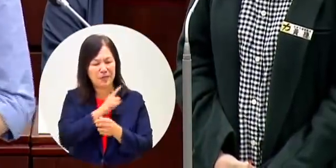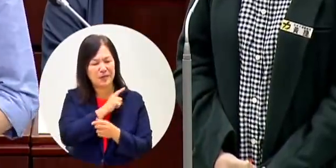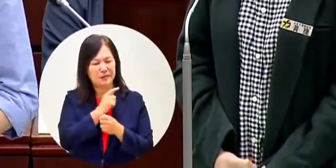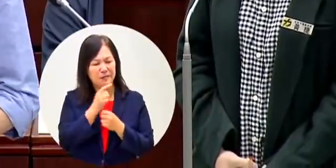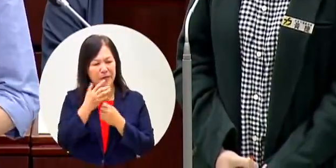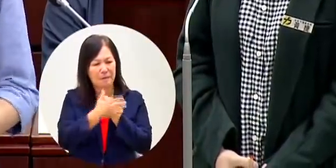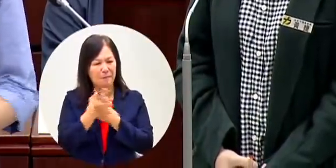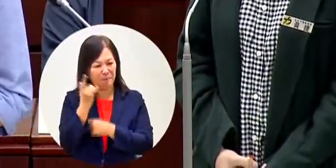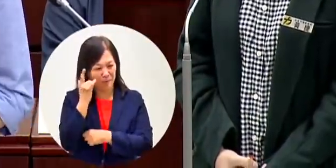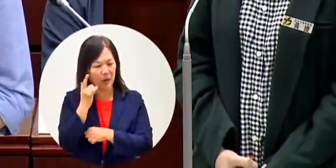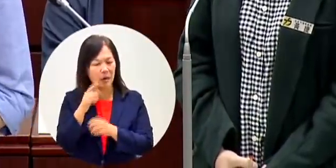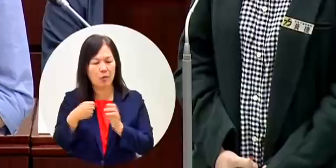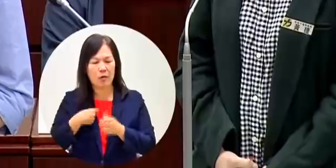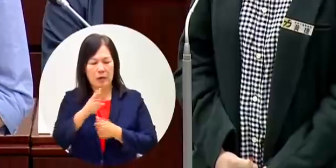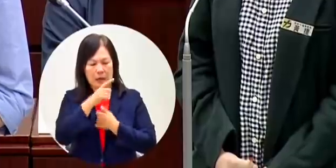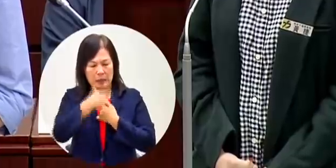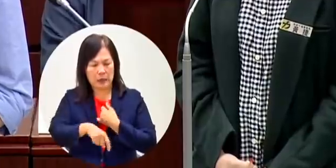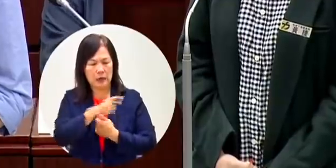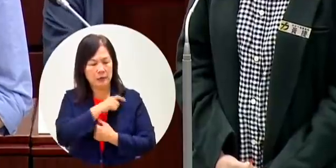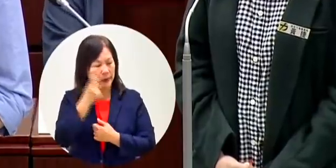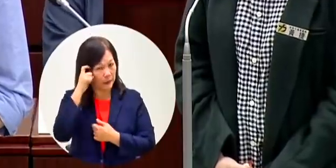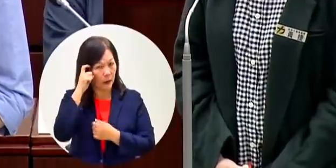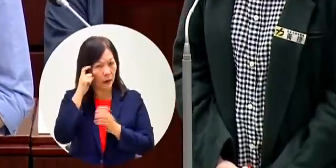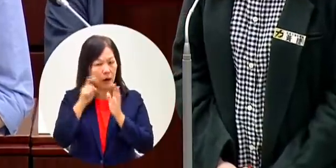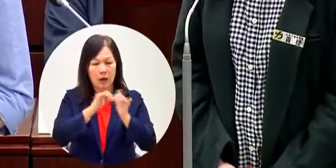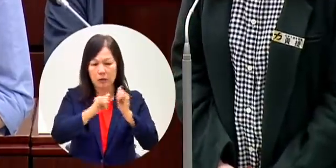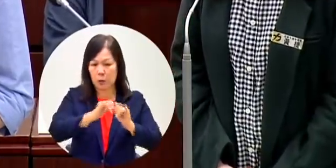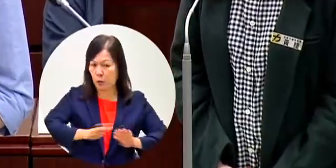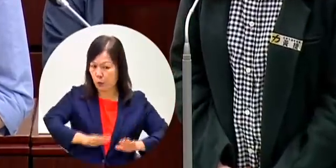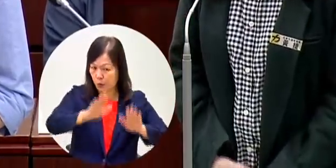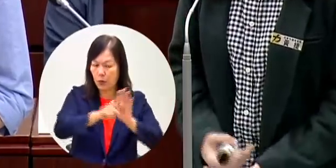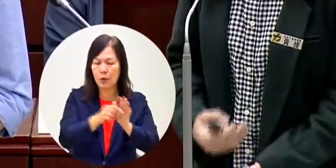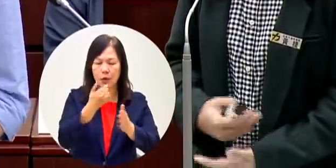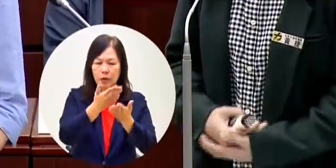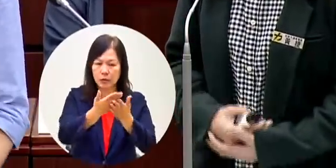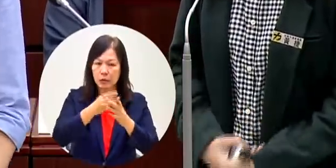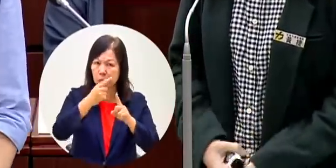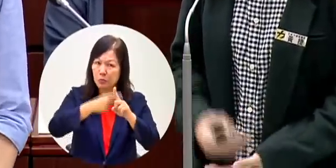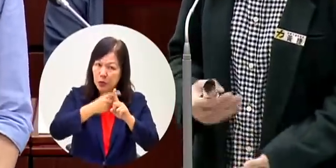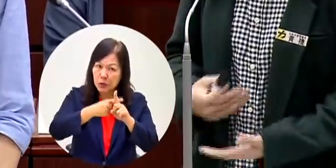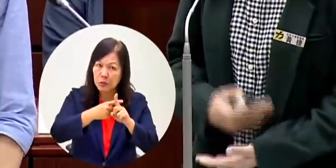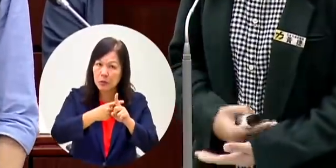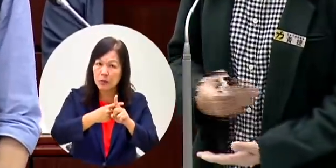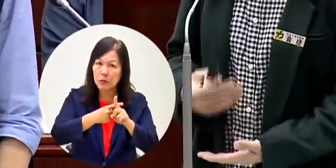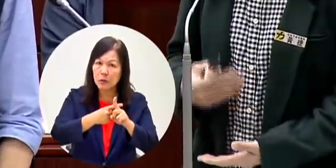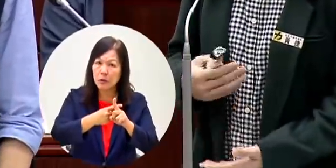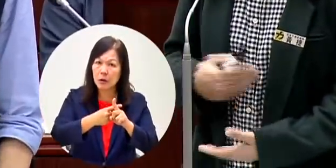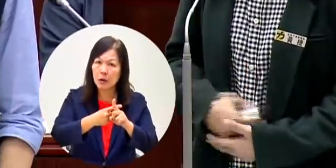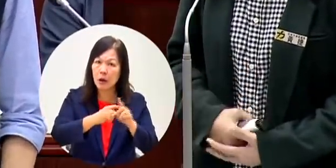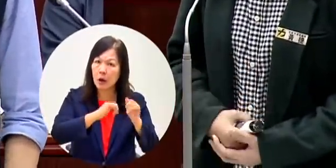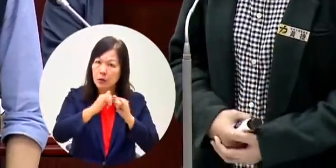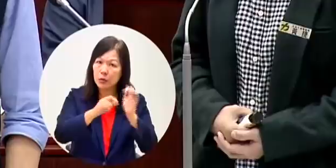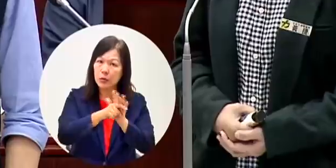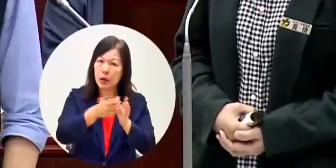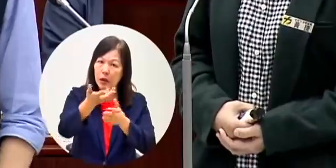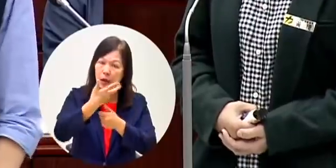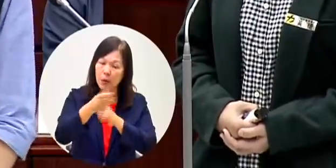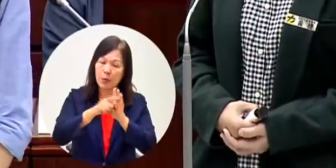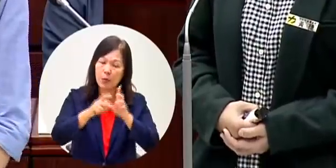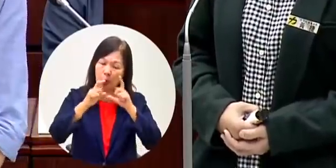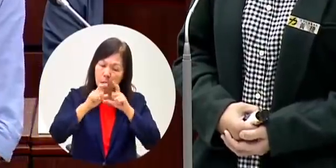会已经成熟到或者能接受到什么程度的时候， 怎样的社会？可不可以给我们一个具体的答案？什么时候你会认为应该要纳